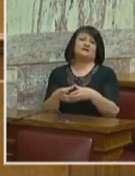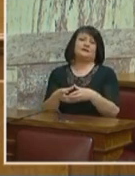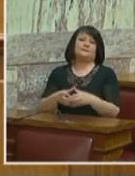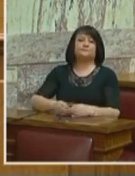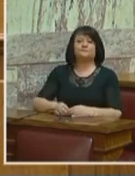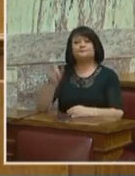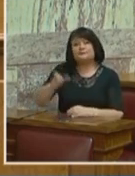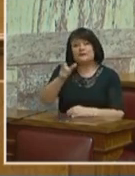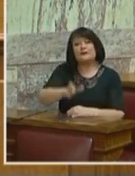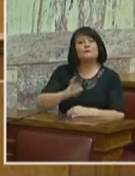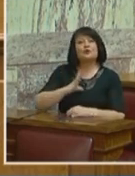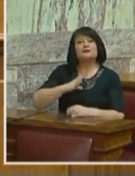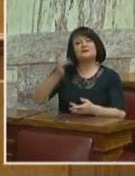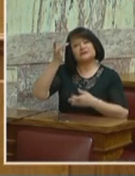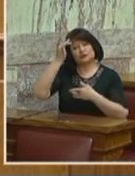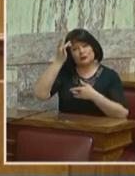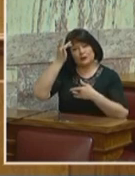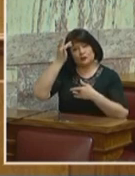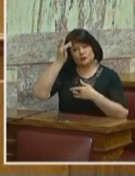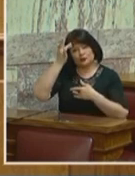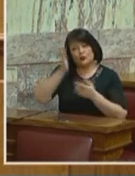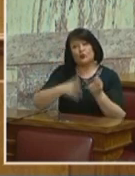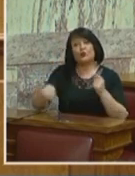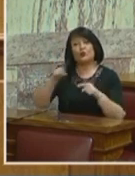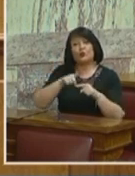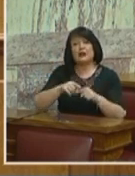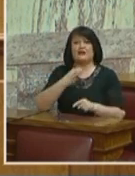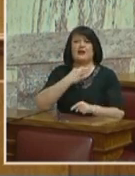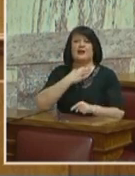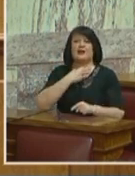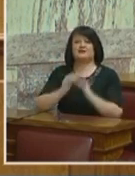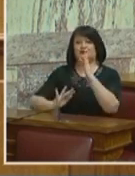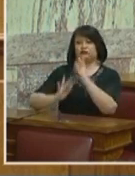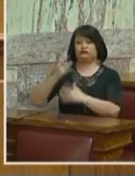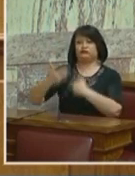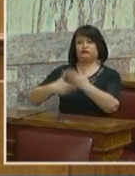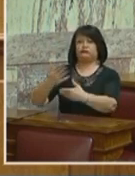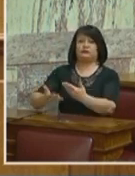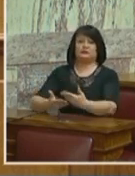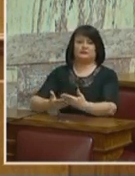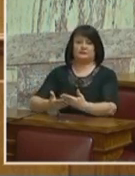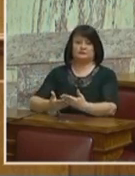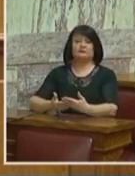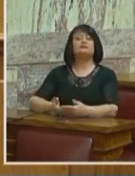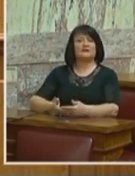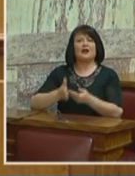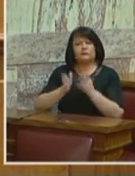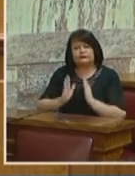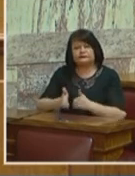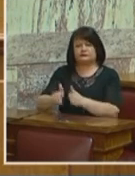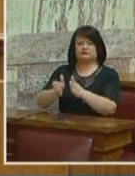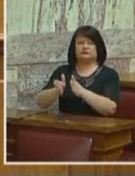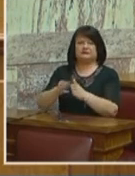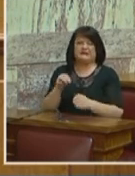συνειδητοποιήσει ότι η χώρα χρειάζεται πάνω απ' όλα μια μεγάλη αναγέννηση για να ξεφύγει οριστικά από τη